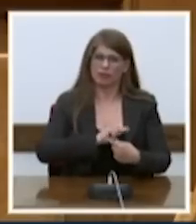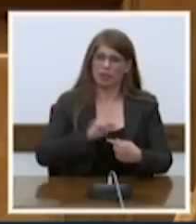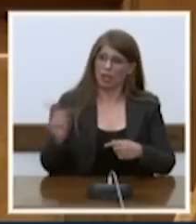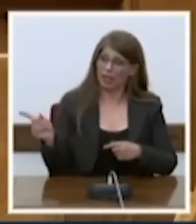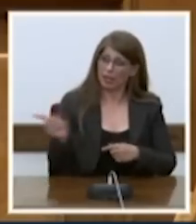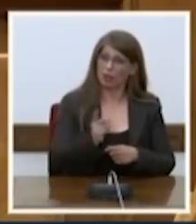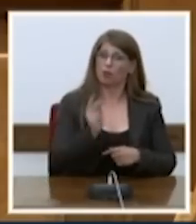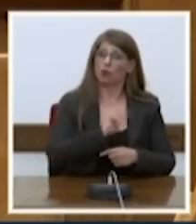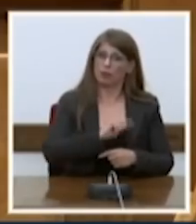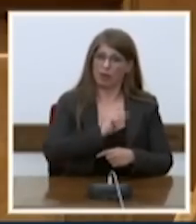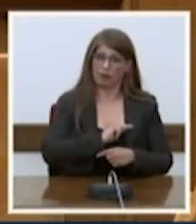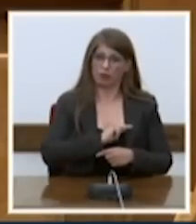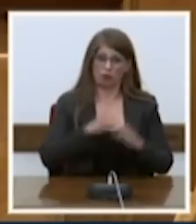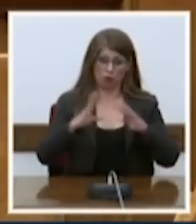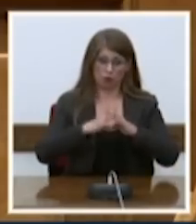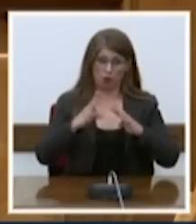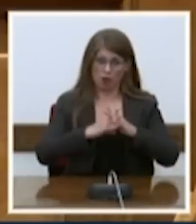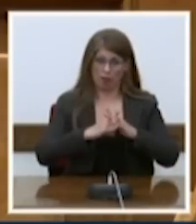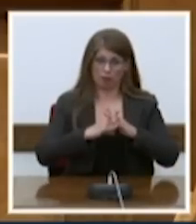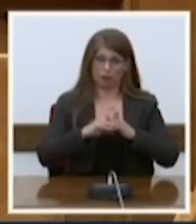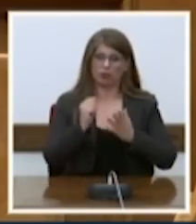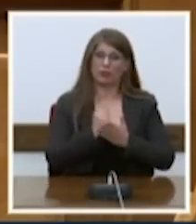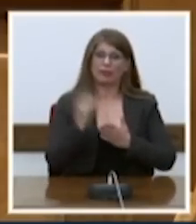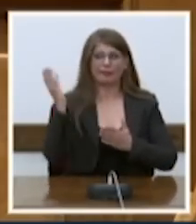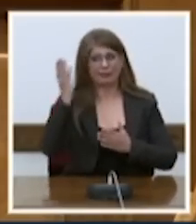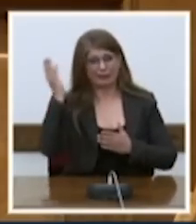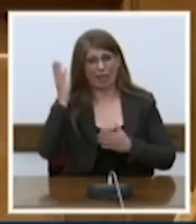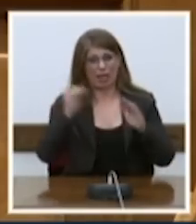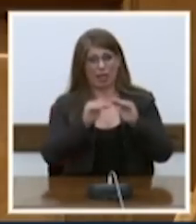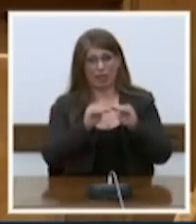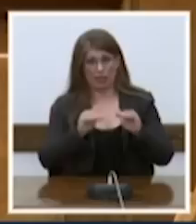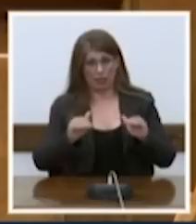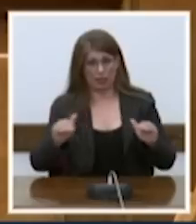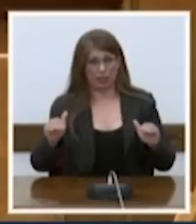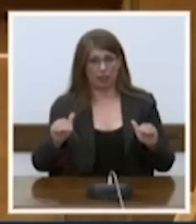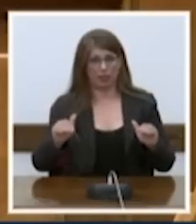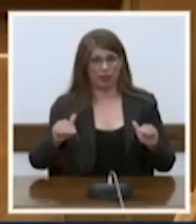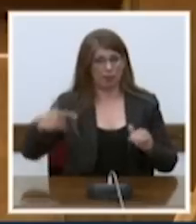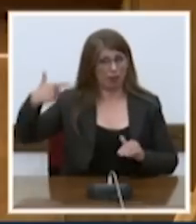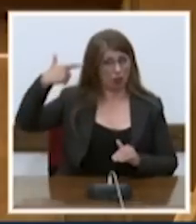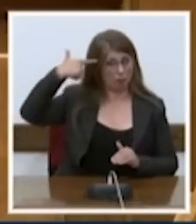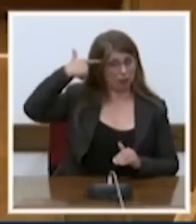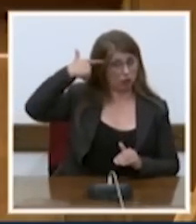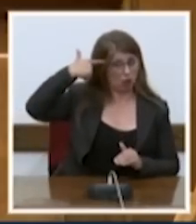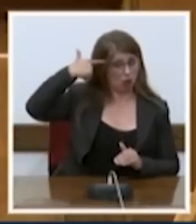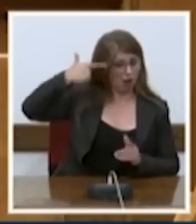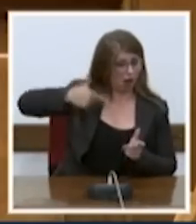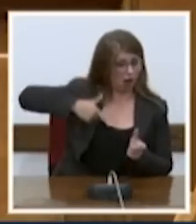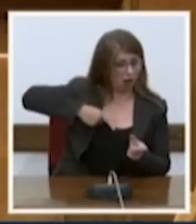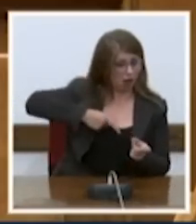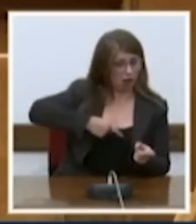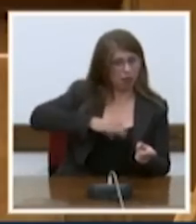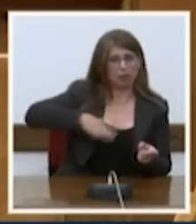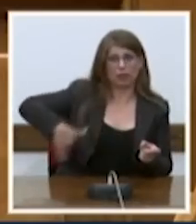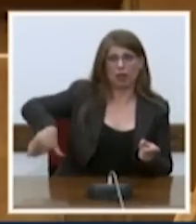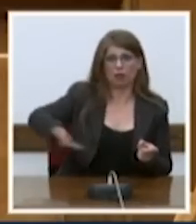κερδίζουν από τους πολέμους και την δήθεν ειρήνη με το πιστόλι στον κρόταφο των λαών. Εμείς,